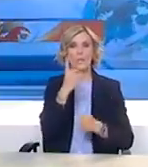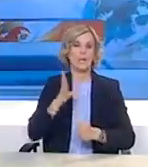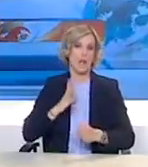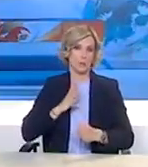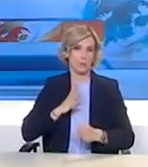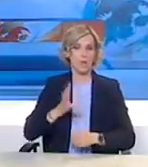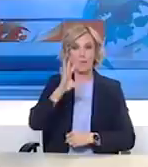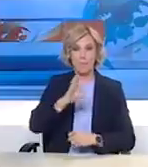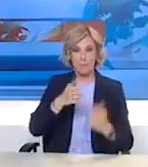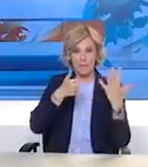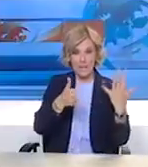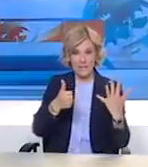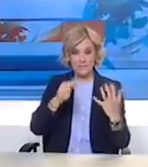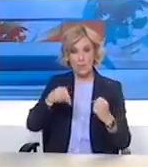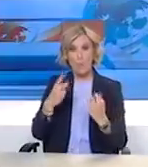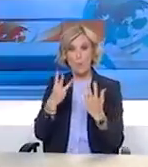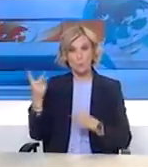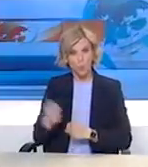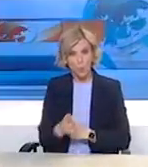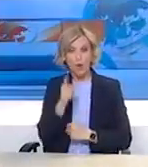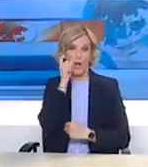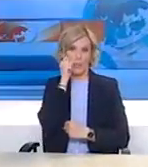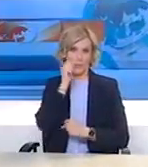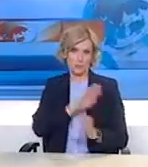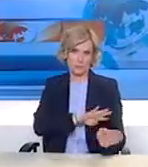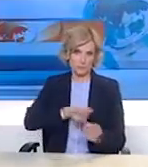Το 56,8% αφορά άνδρες.